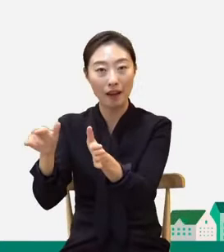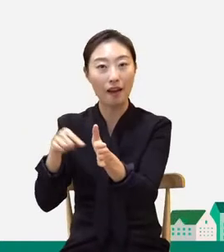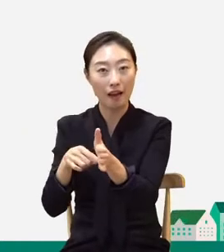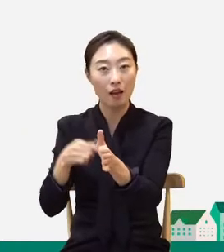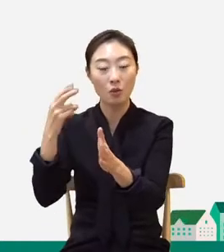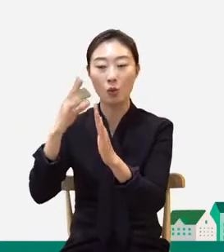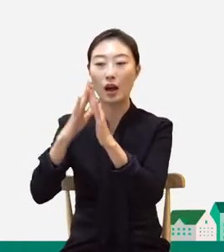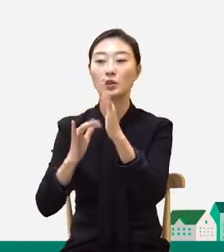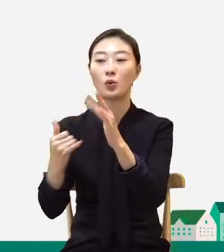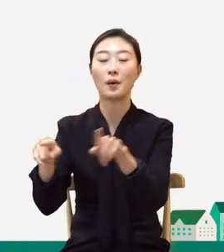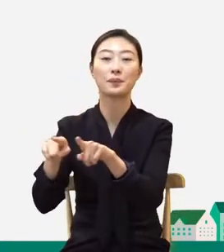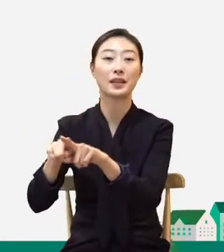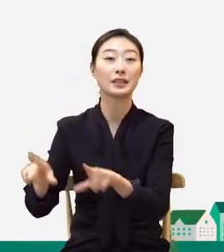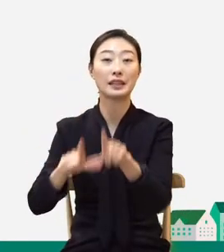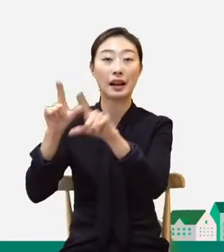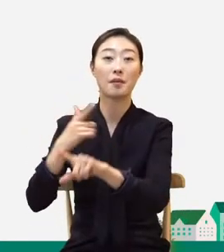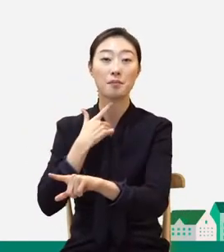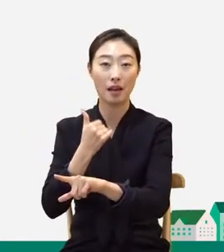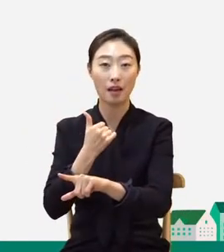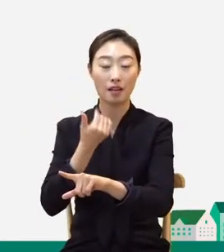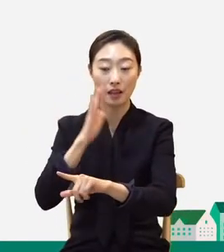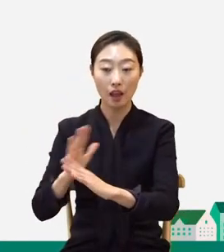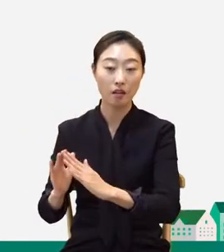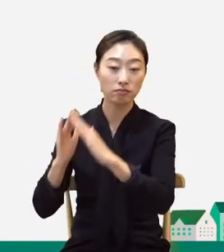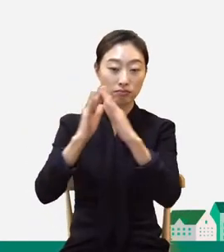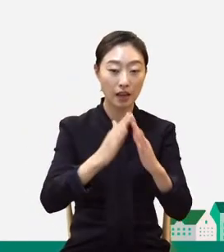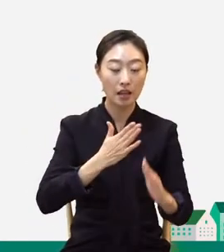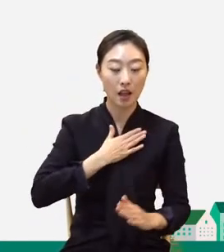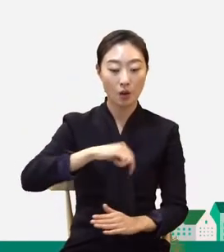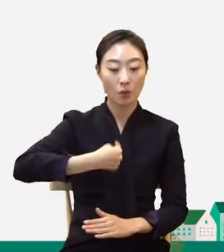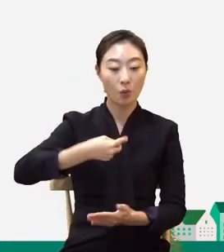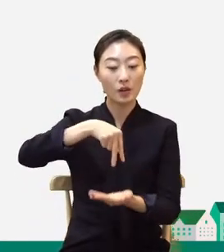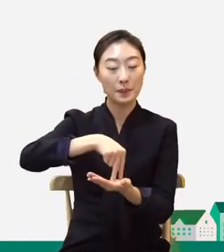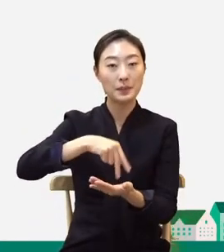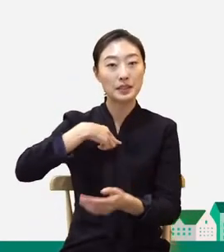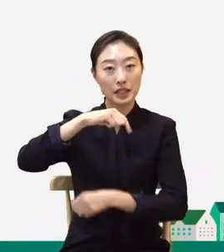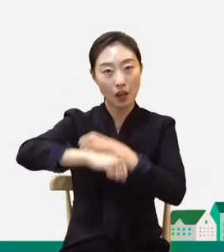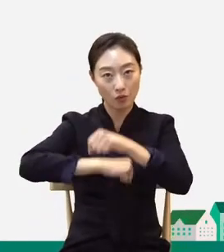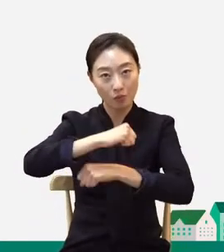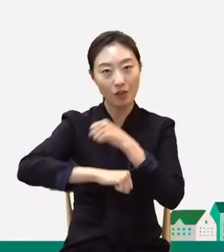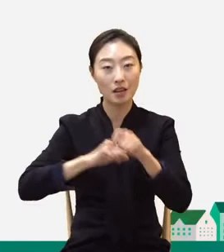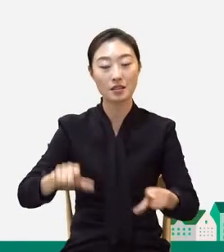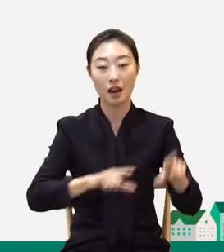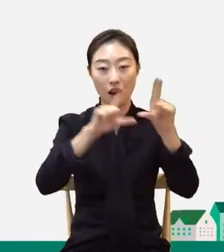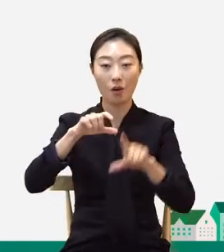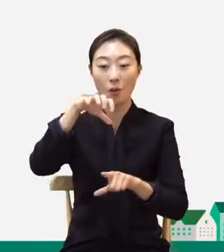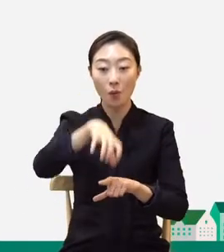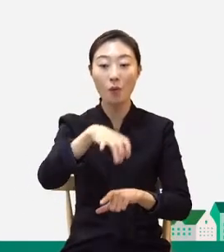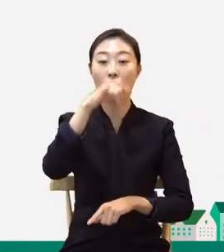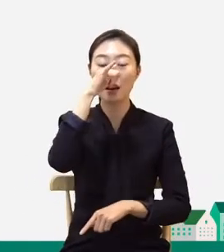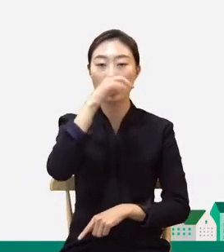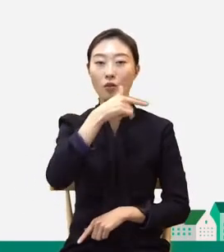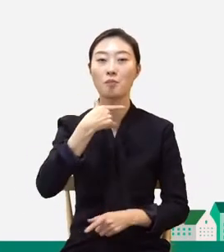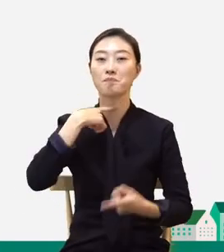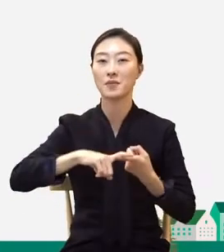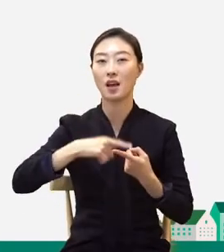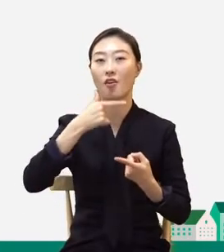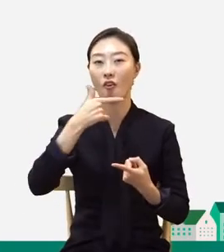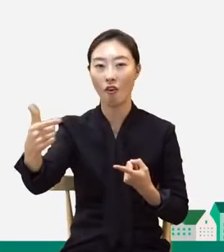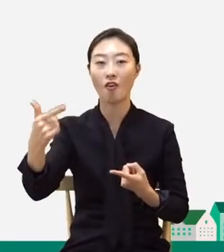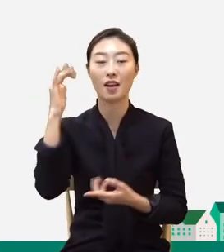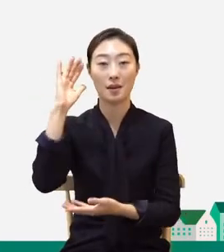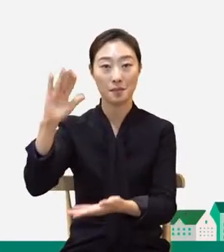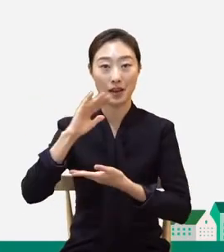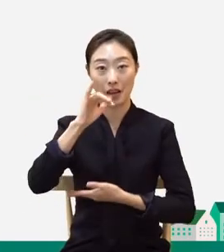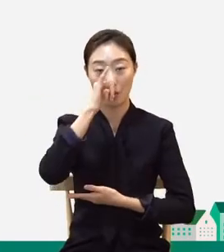자유롭게 사용할 수 있는 본인만의 넓은 공간이 있다. 이 자체에 대한 만족도를 가장 많이 이야기하신 부분이 있었고요.